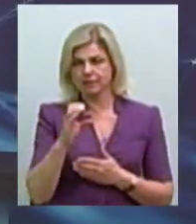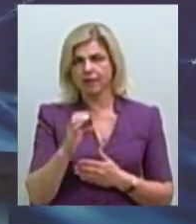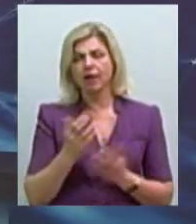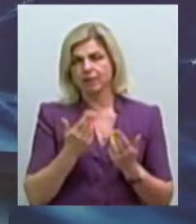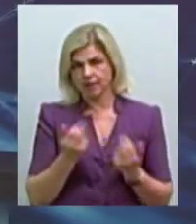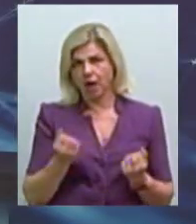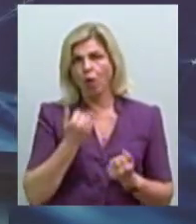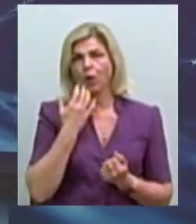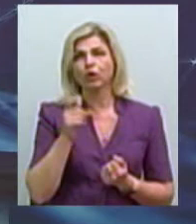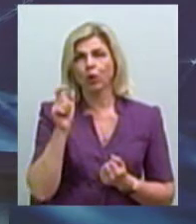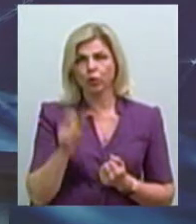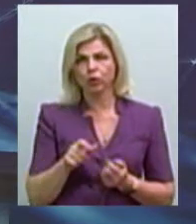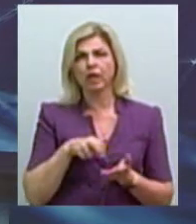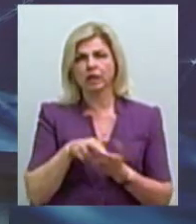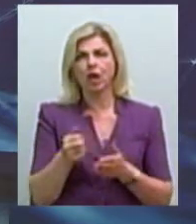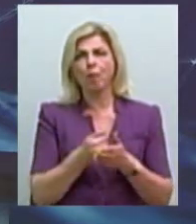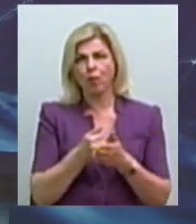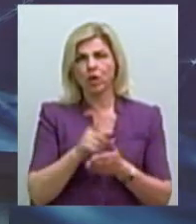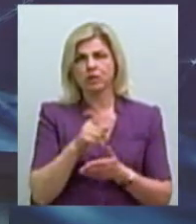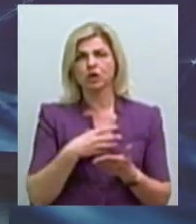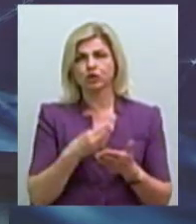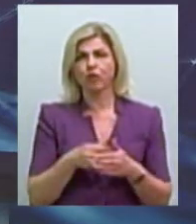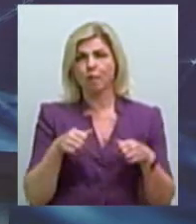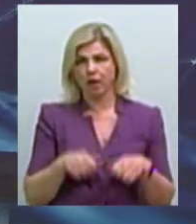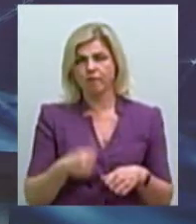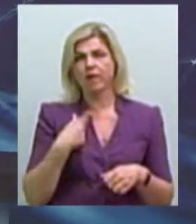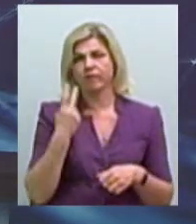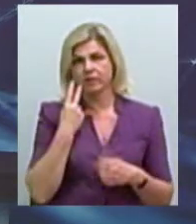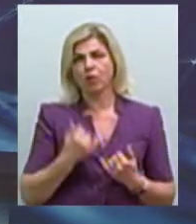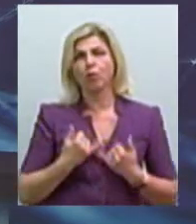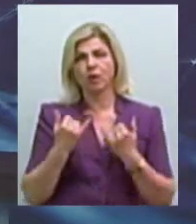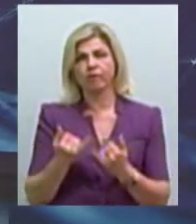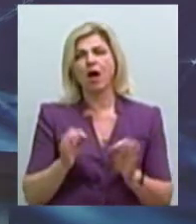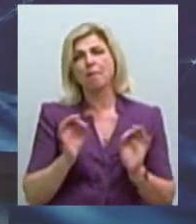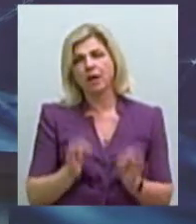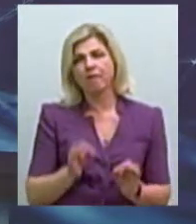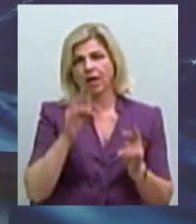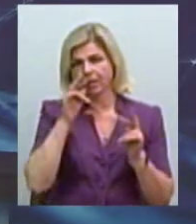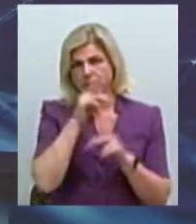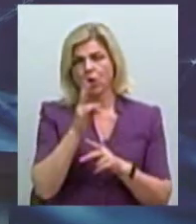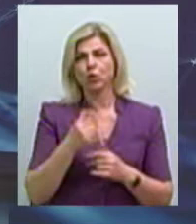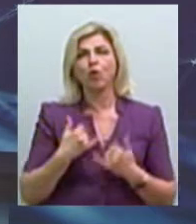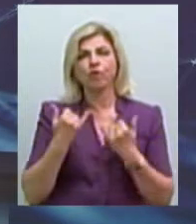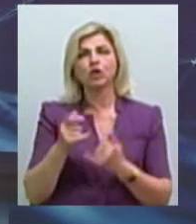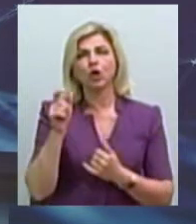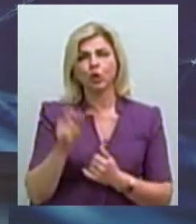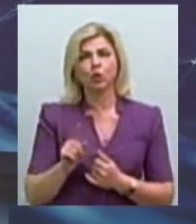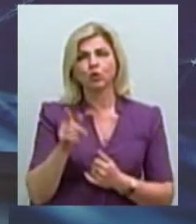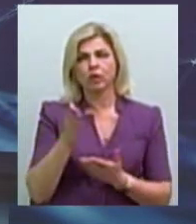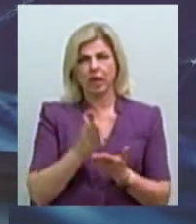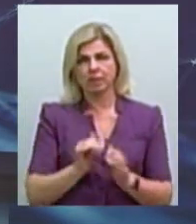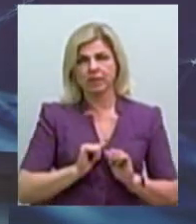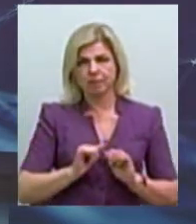вже здатна іти боротися за свої права, я завжди поважаю. Просто права вона, не права, але я поважаю людину за те, що вона має